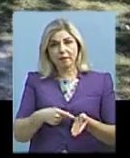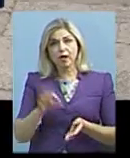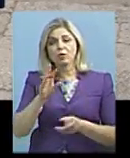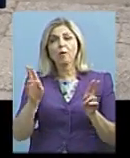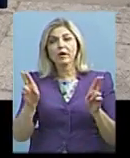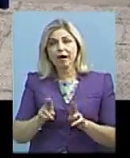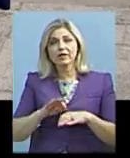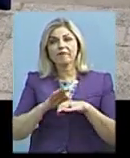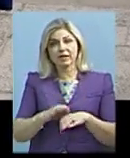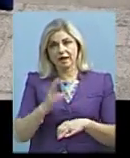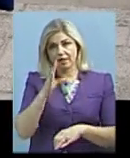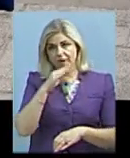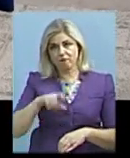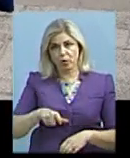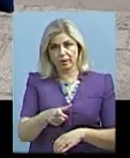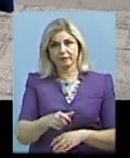воді.